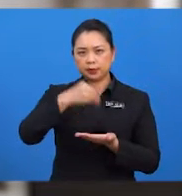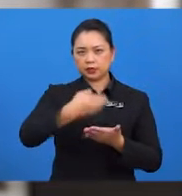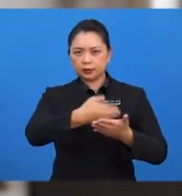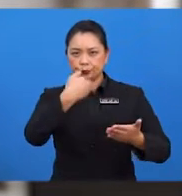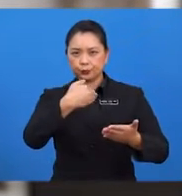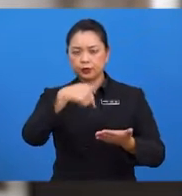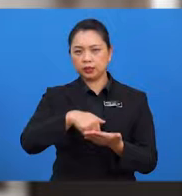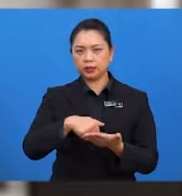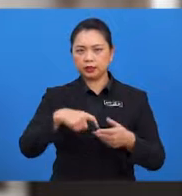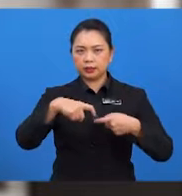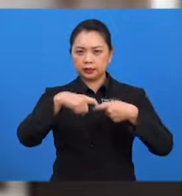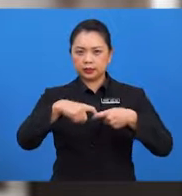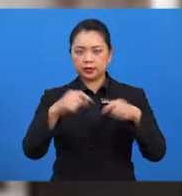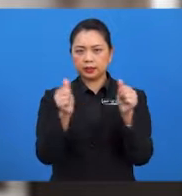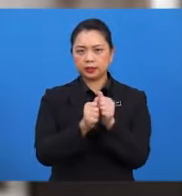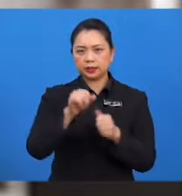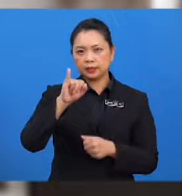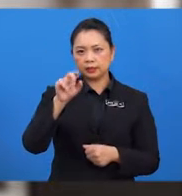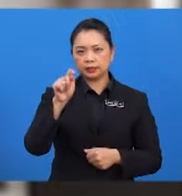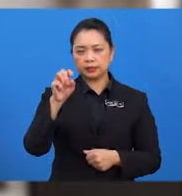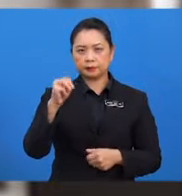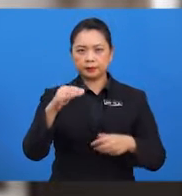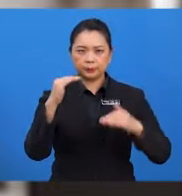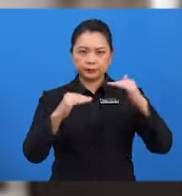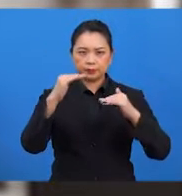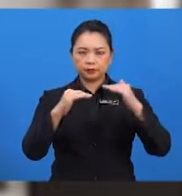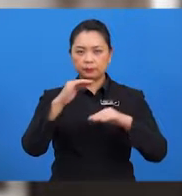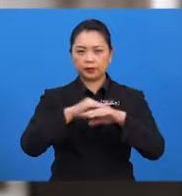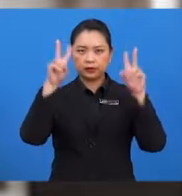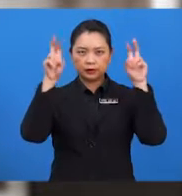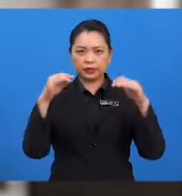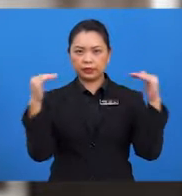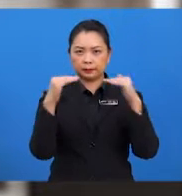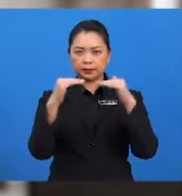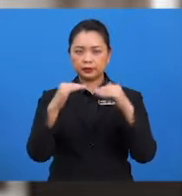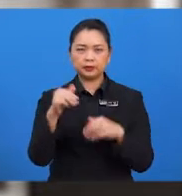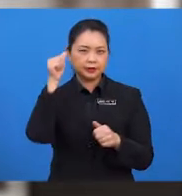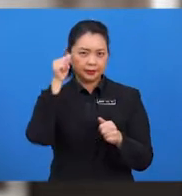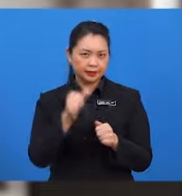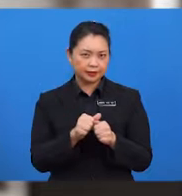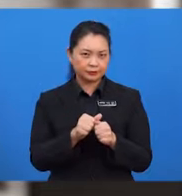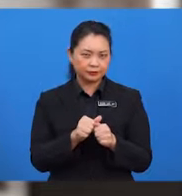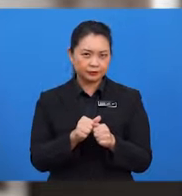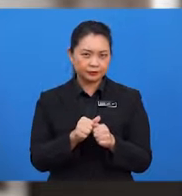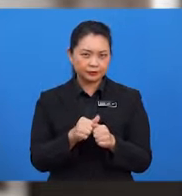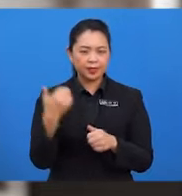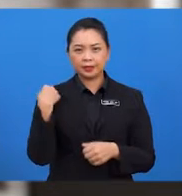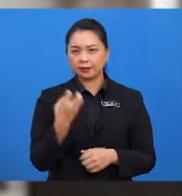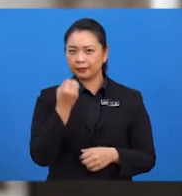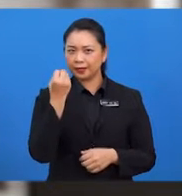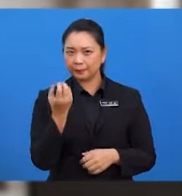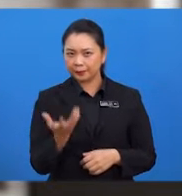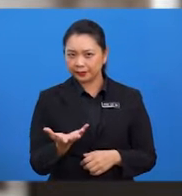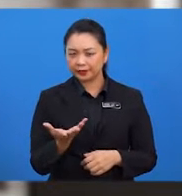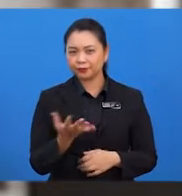sebelum ini berkaitan dengan item pelarasan pada tarikh imbangan. Ingat tak? Ada